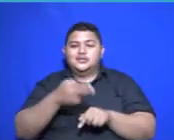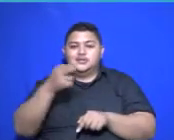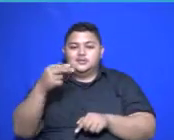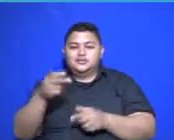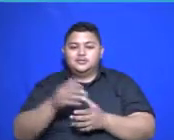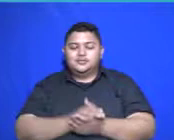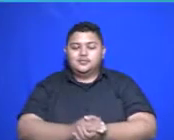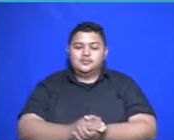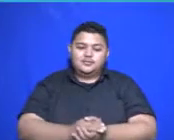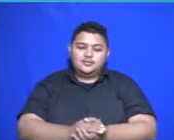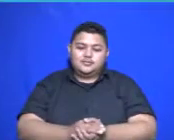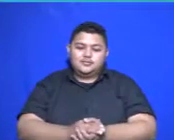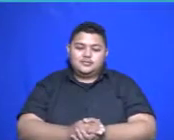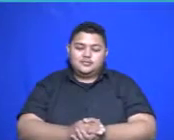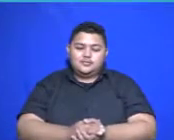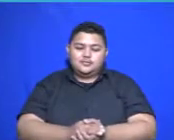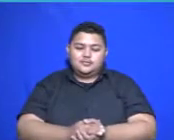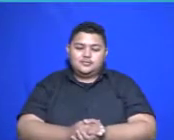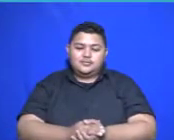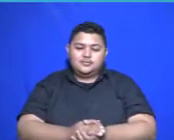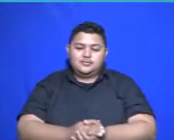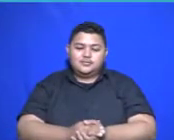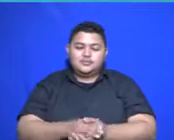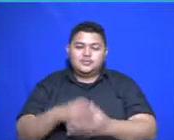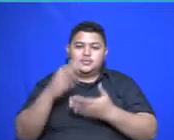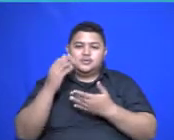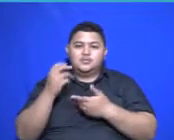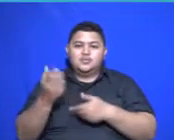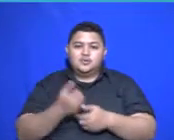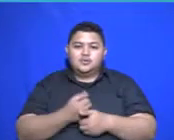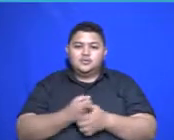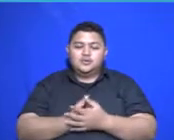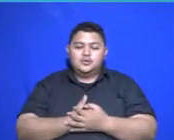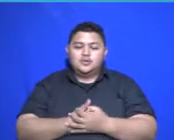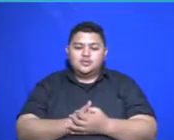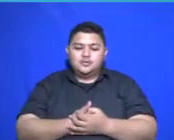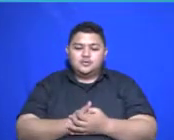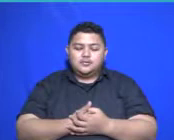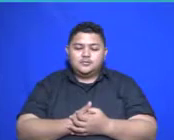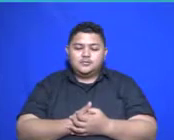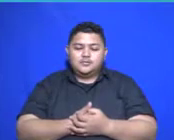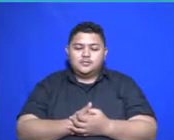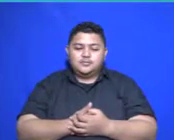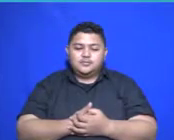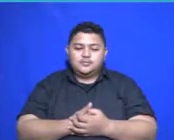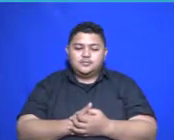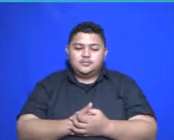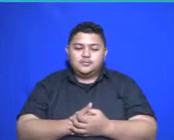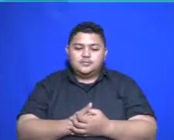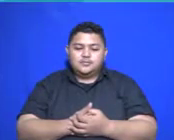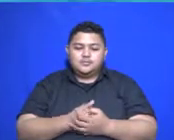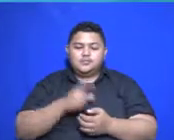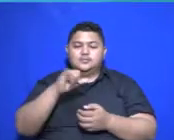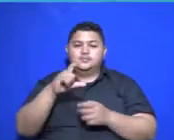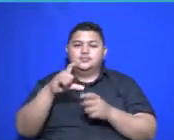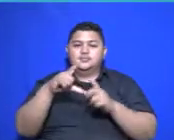Ini acaranya katalis merah putih. Mudah-mudahan ini bisa digunakan. Dan sekarang Pertamina sudah dicoba di Cilacap maupun